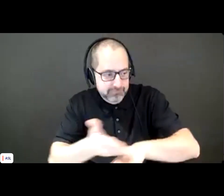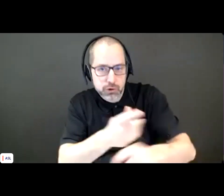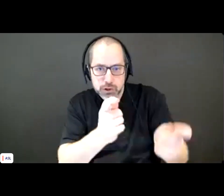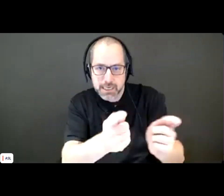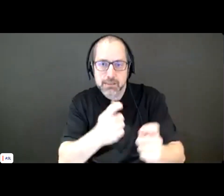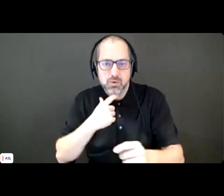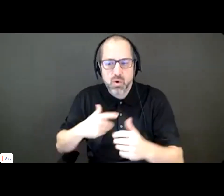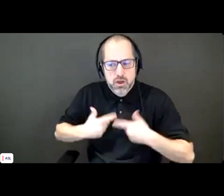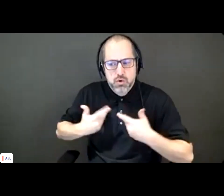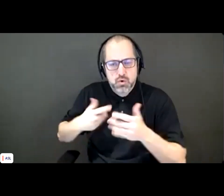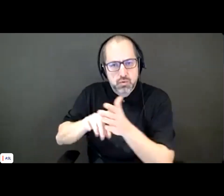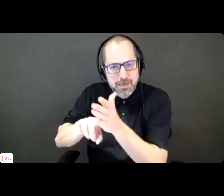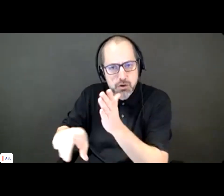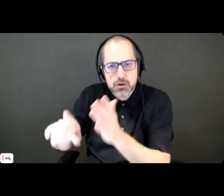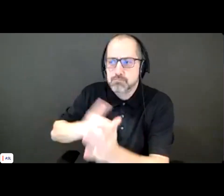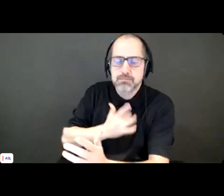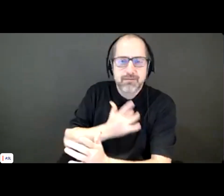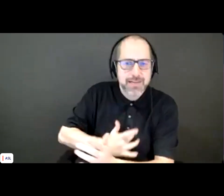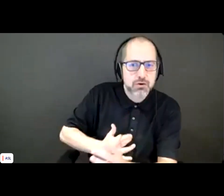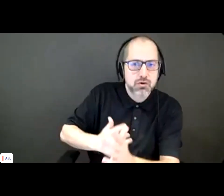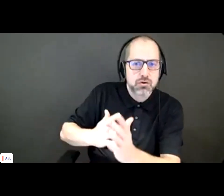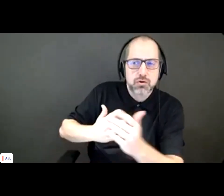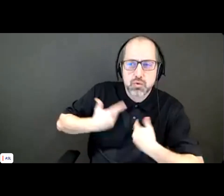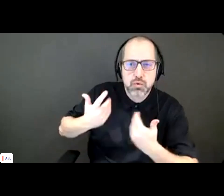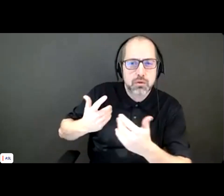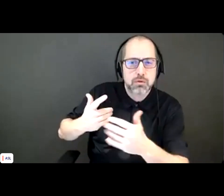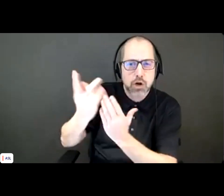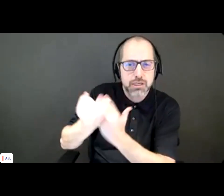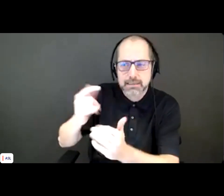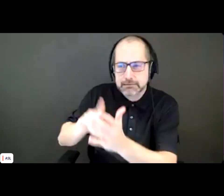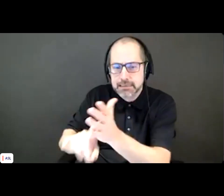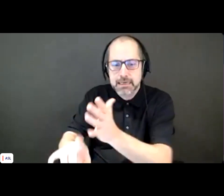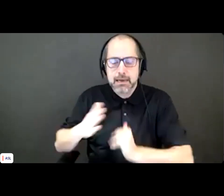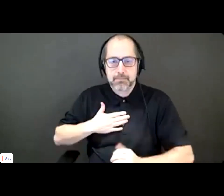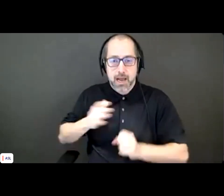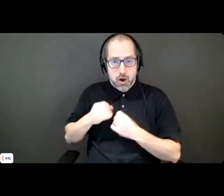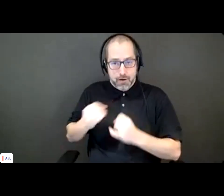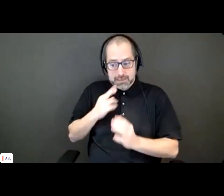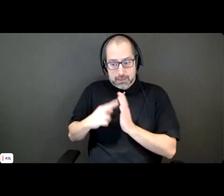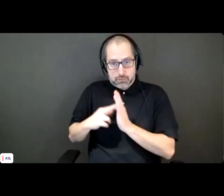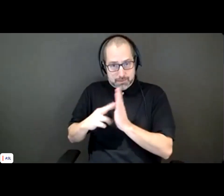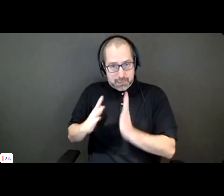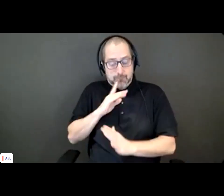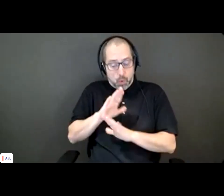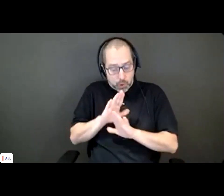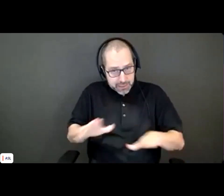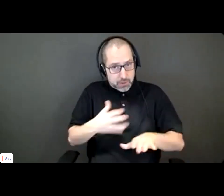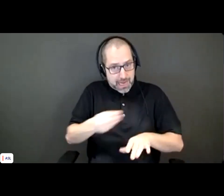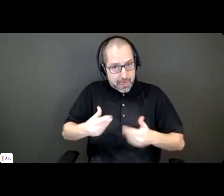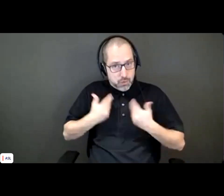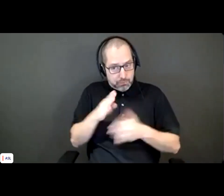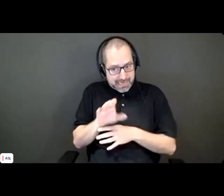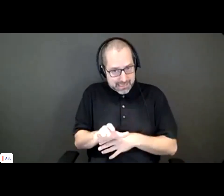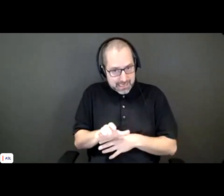travaille comme chercheuse dans des projets provinciaux qui touchent les jeunes et grâce à mon travail au